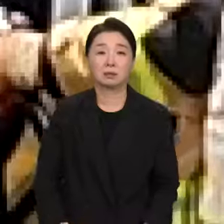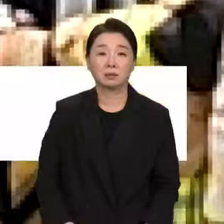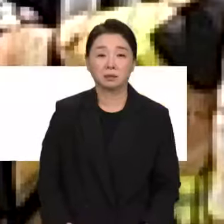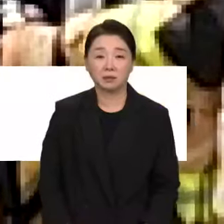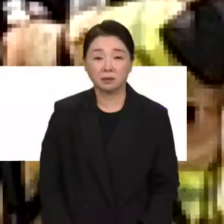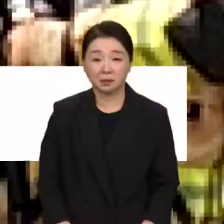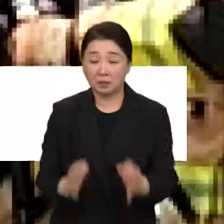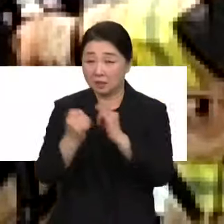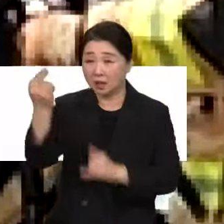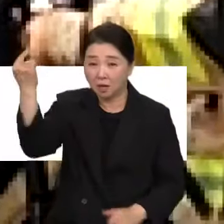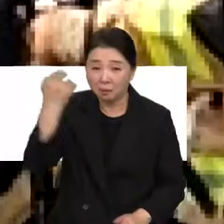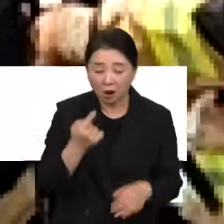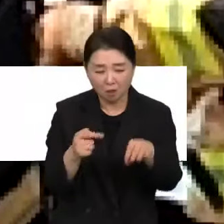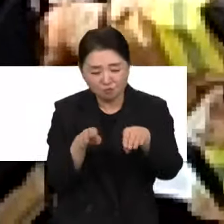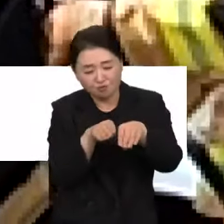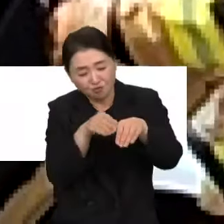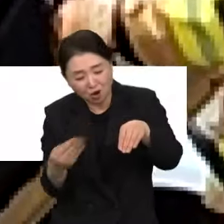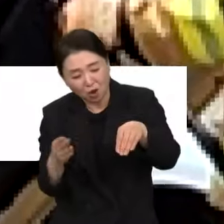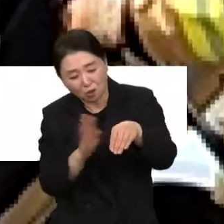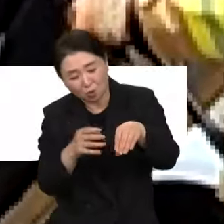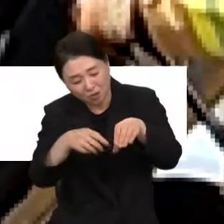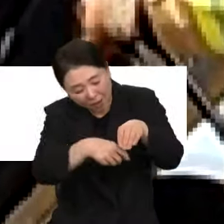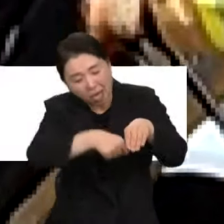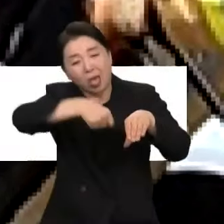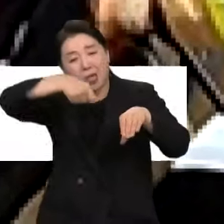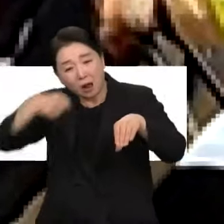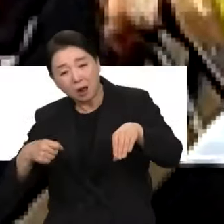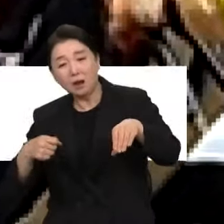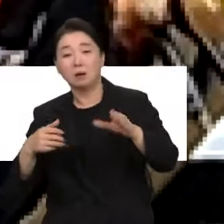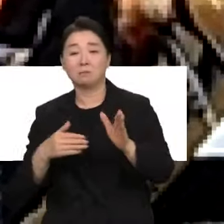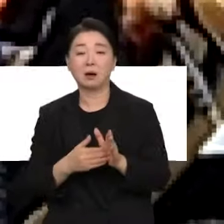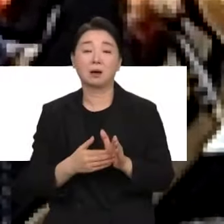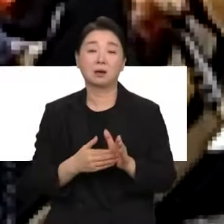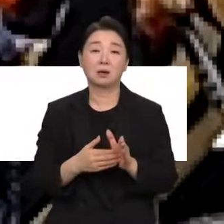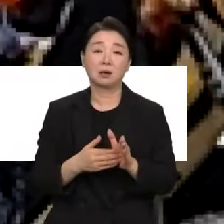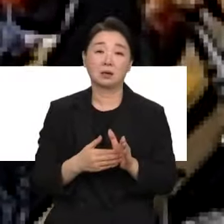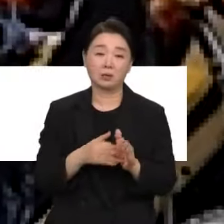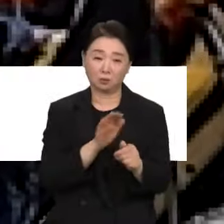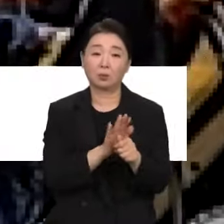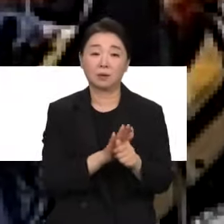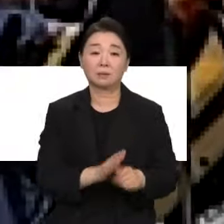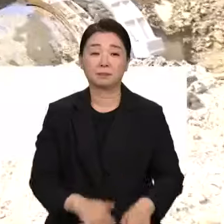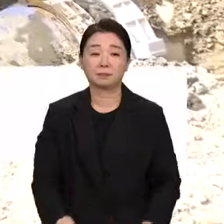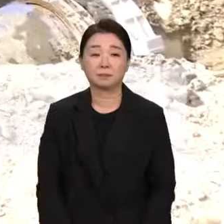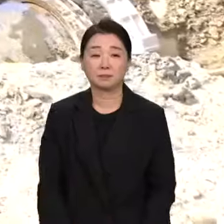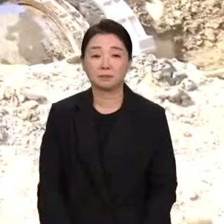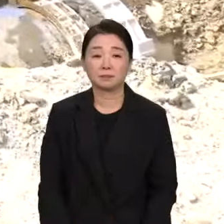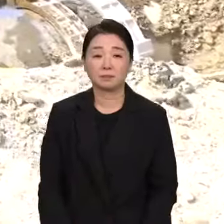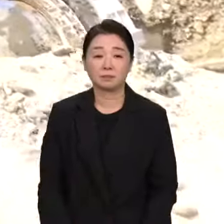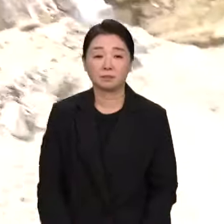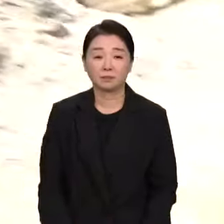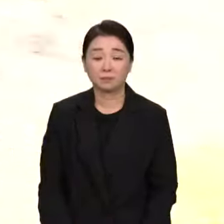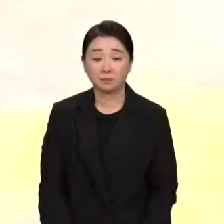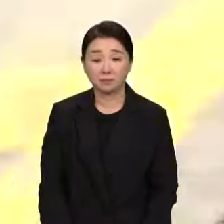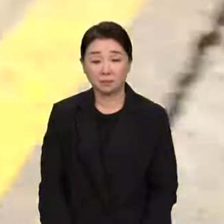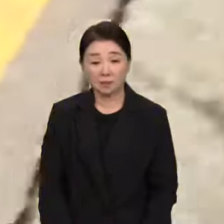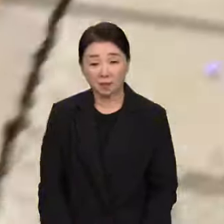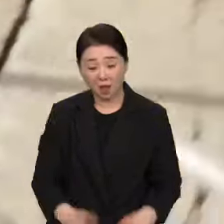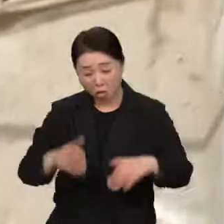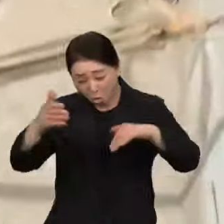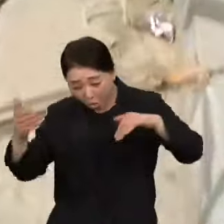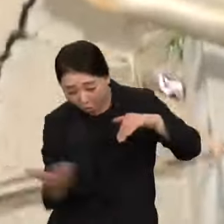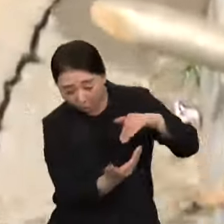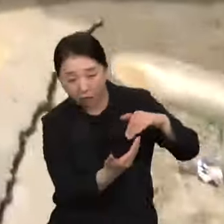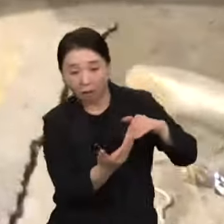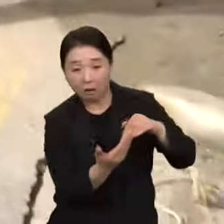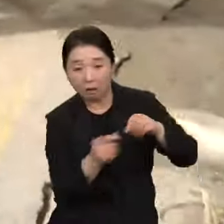출동대원이 나가서 문 열어서 손 잡아서 이제 구출해 주시는 정도만 도와드렸다고 했고요. 내려앉은 구멍의 폭은